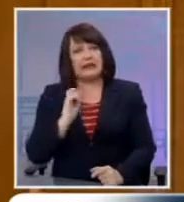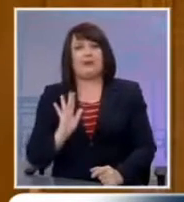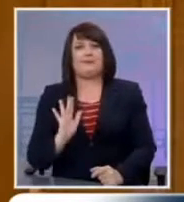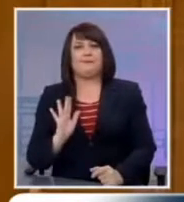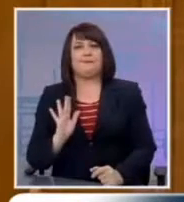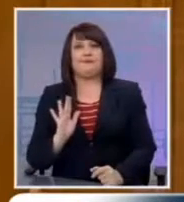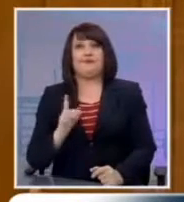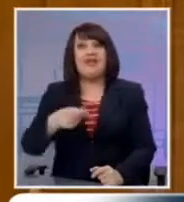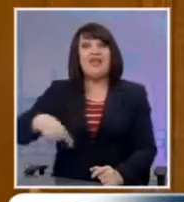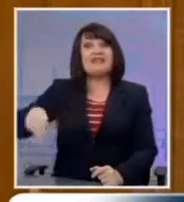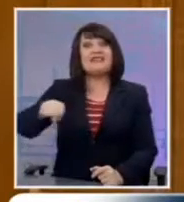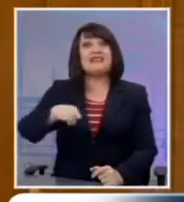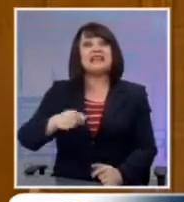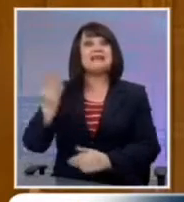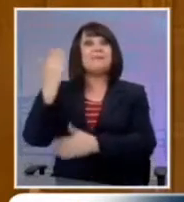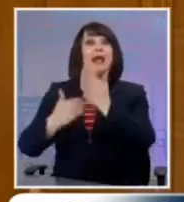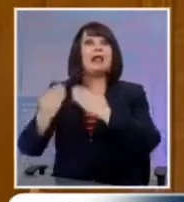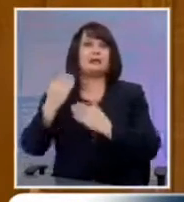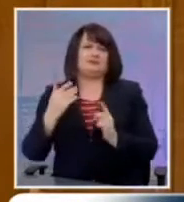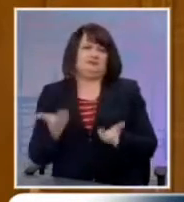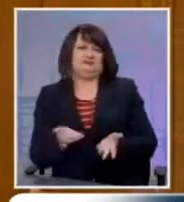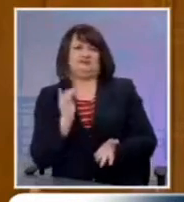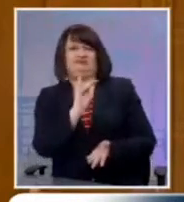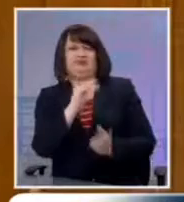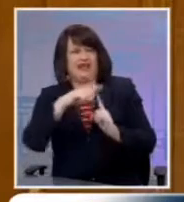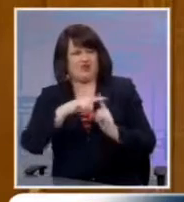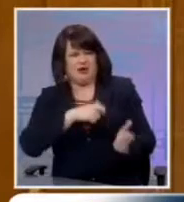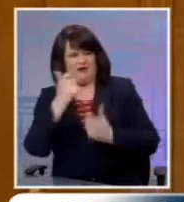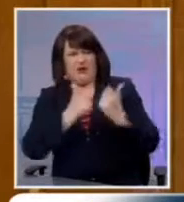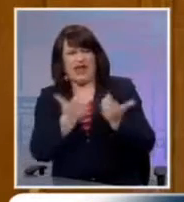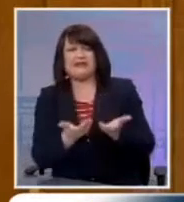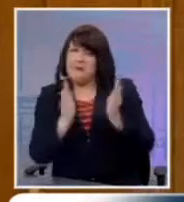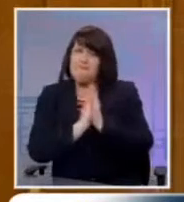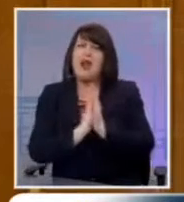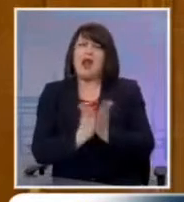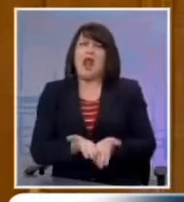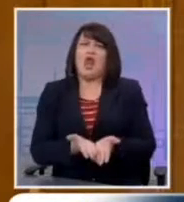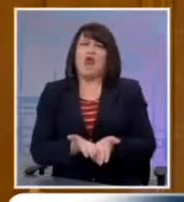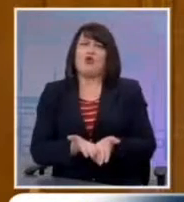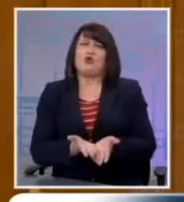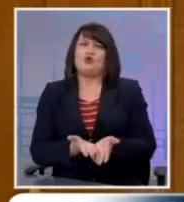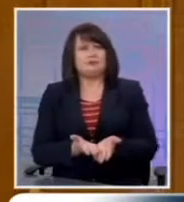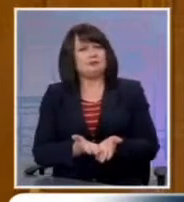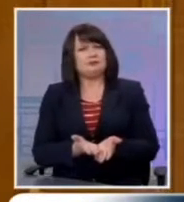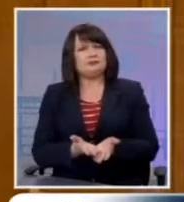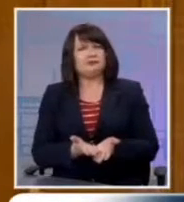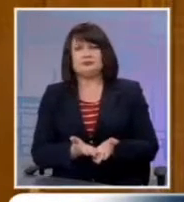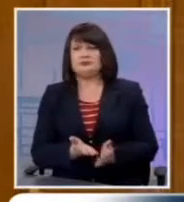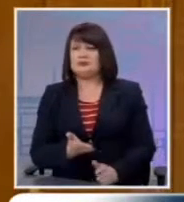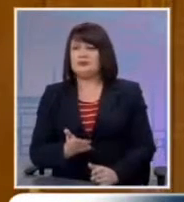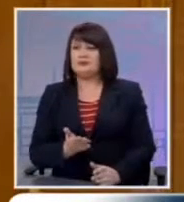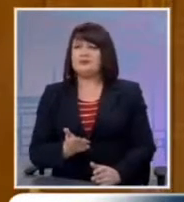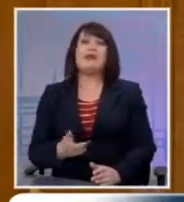και εσάς, σας παρακαλώ. Κύριε Τασούλα, παρακαλώ πολύ. Και μάλιστα όταν γνωρίζει είναι... και εσάς που σας